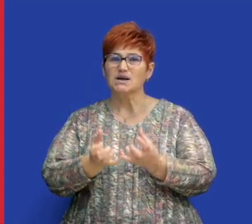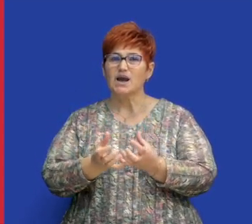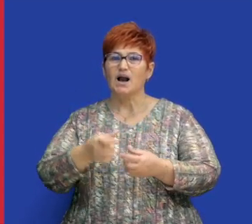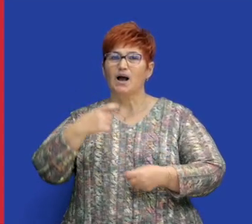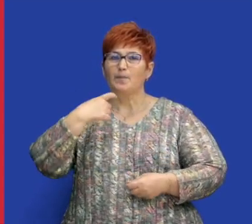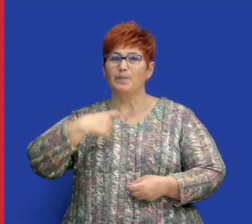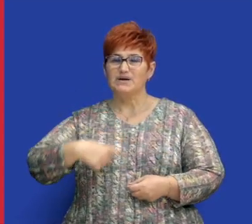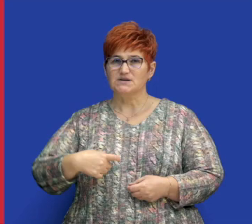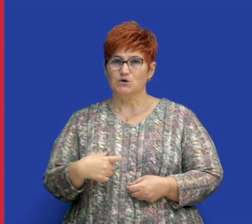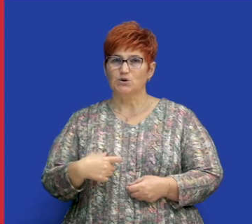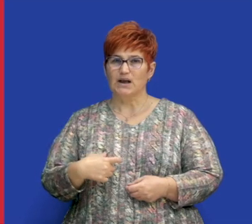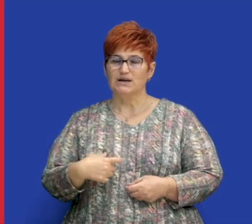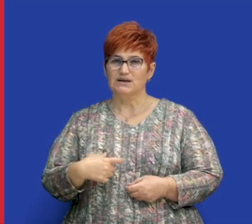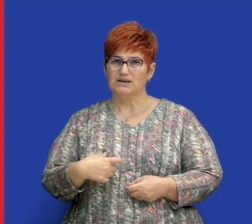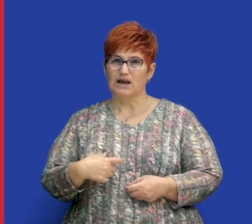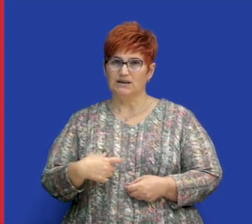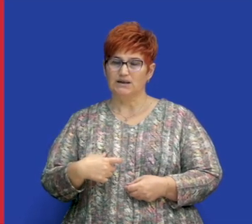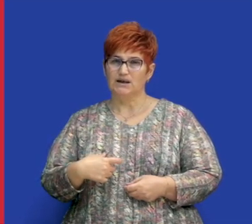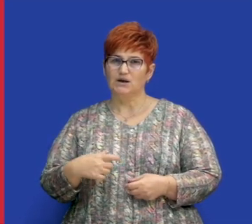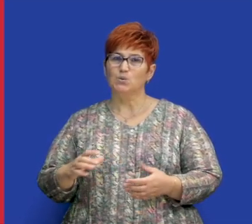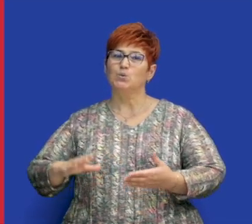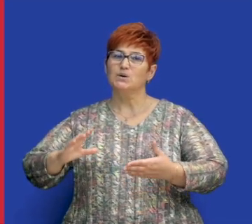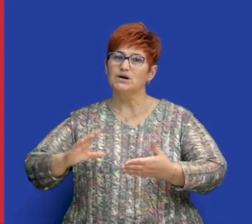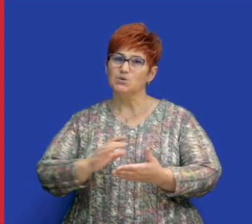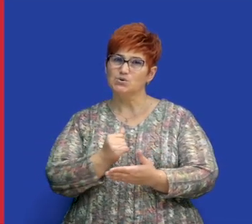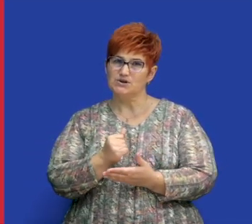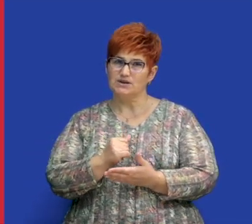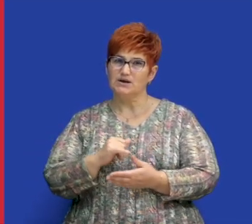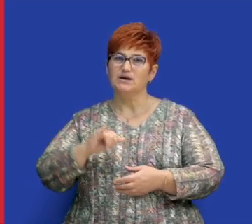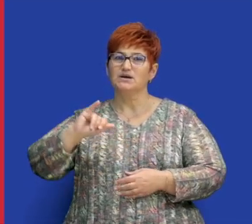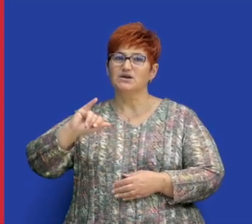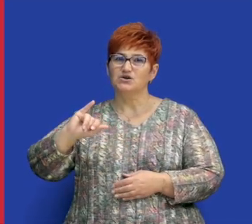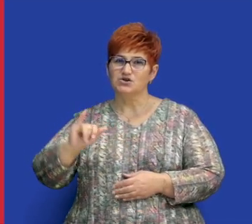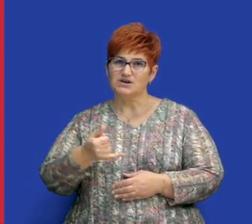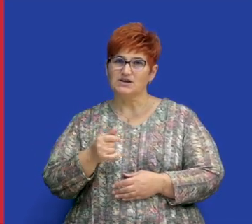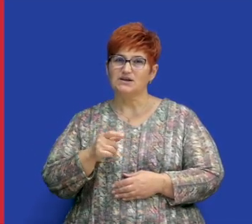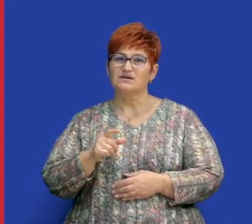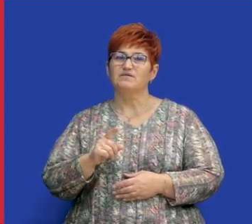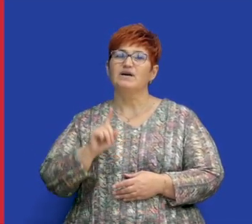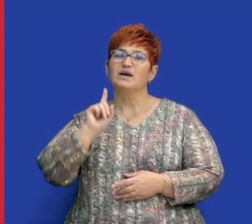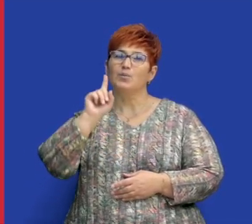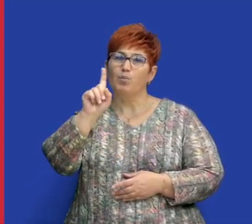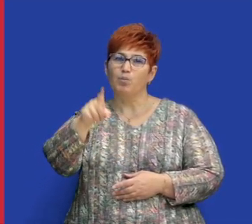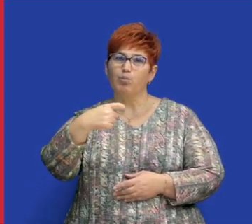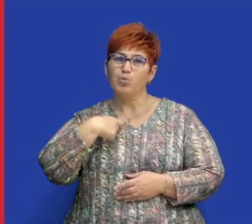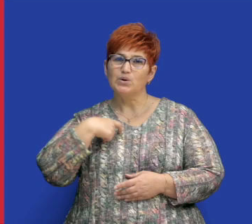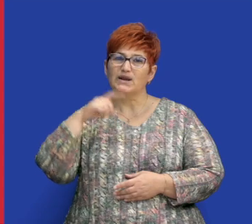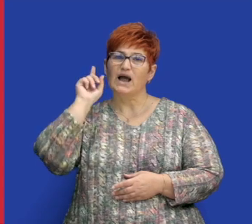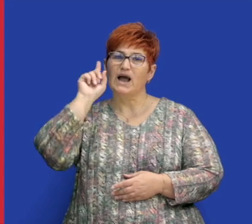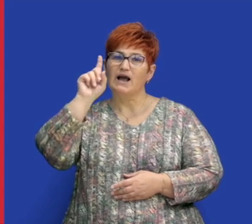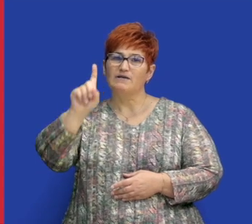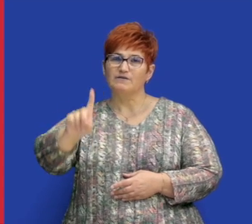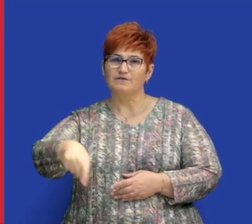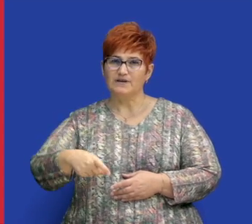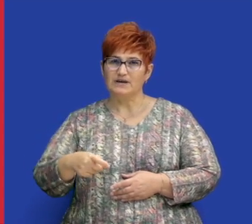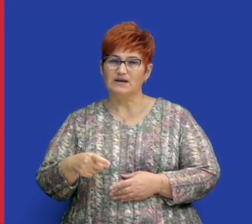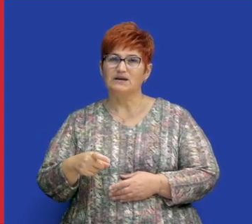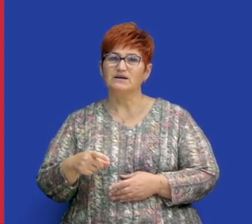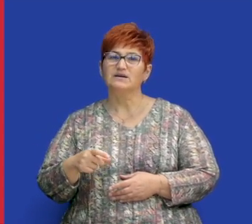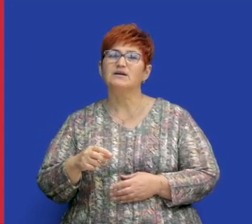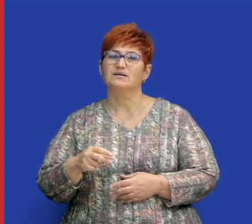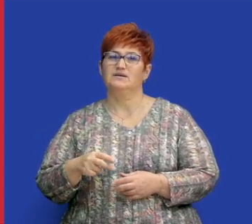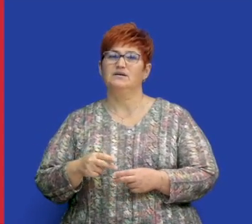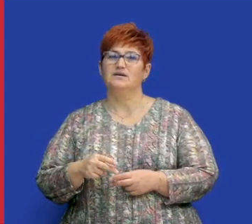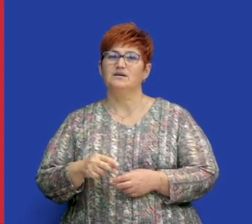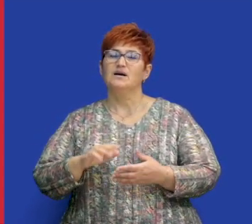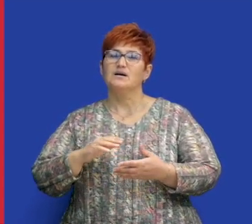tartalmaz. A különböző ízesítésű pizzák, tésztaféleségek, például a makaróni vagy a spagetti. Az olasz szakácsok